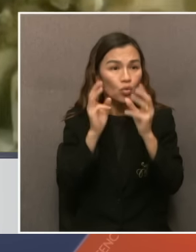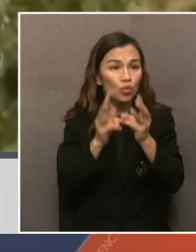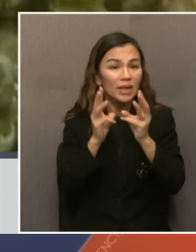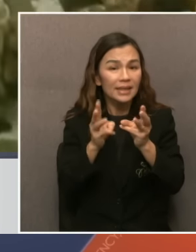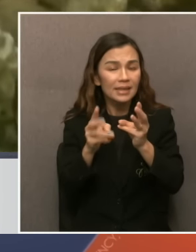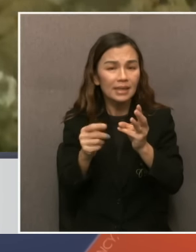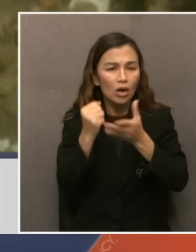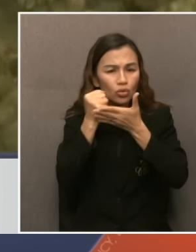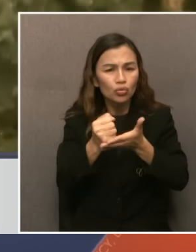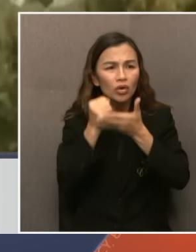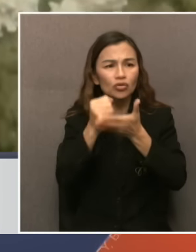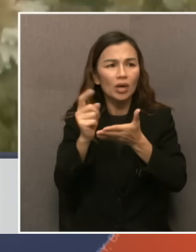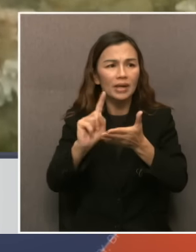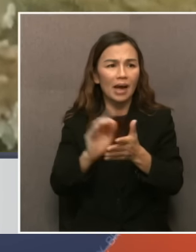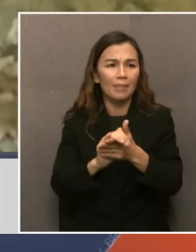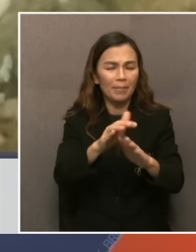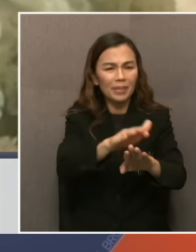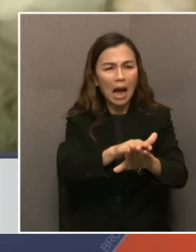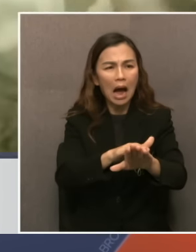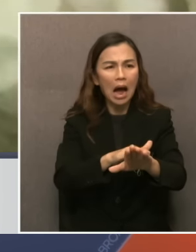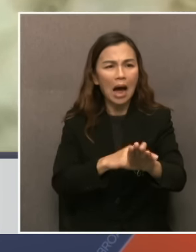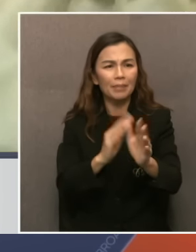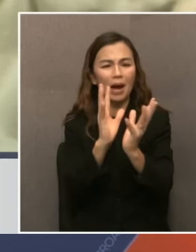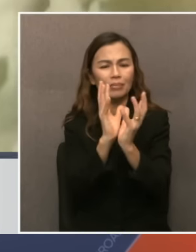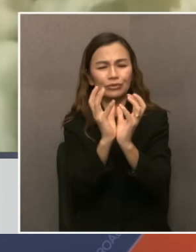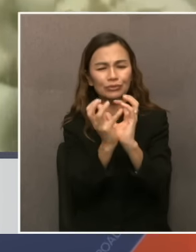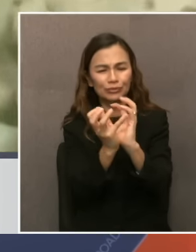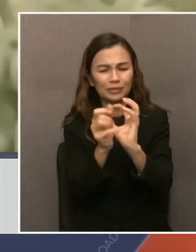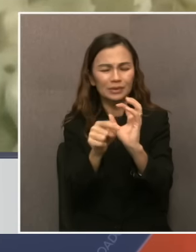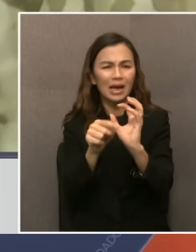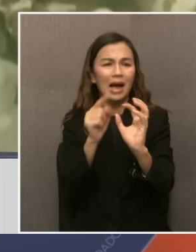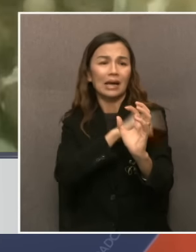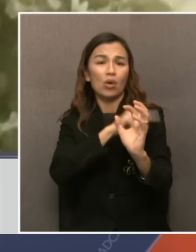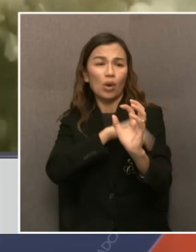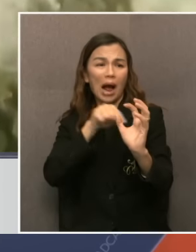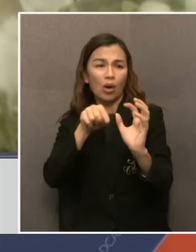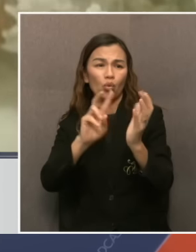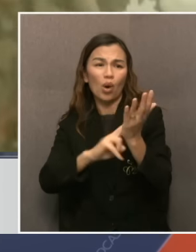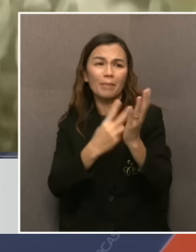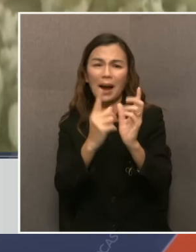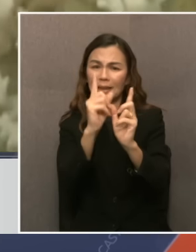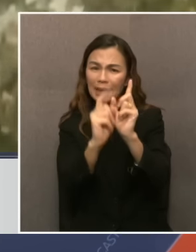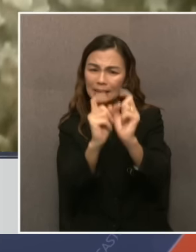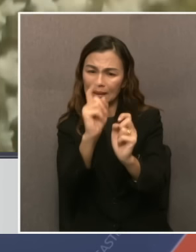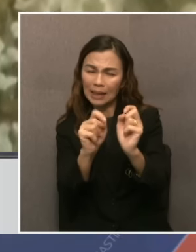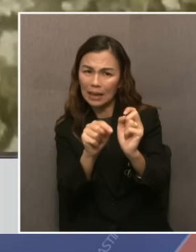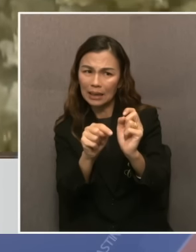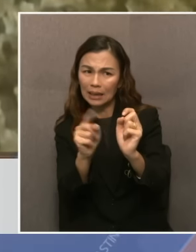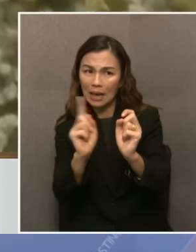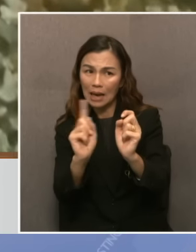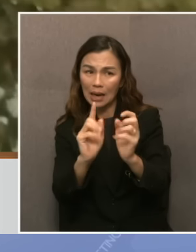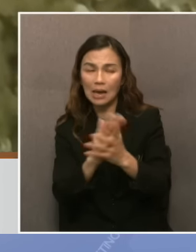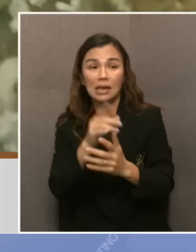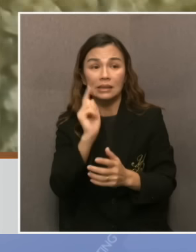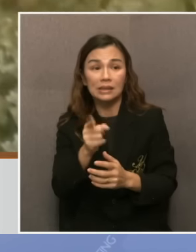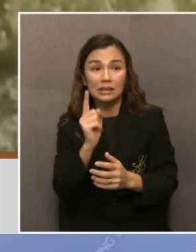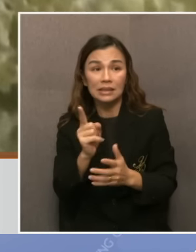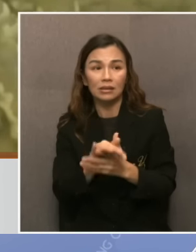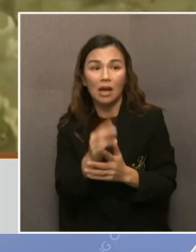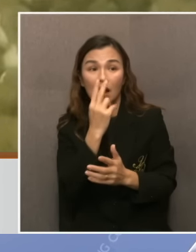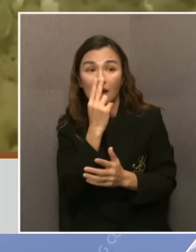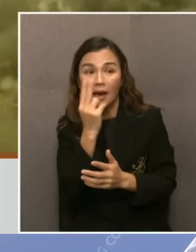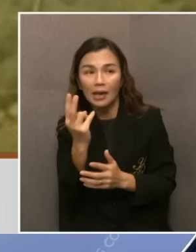ที่กินเวลาต่อเนื่องมายาวนานแบบนี้ค่ะอาจารย ์อย่างแรกสุดเรารู้นะฮะว่าพื้นที่บางพื้นที่ฟอกขาวน้อย